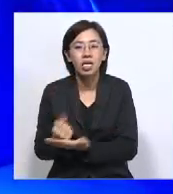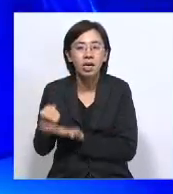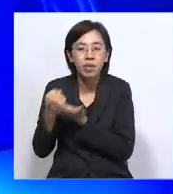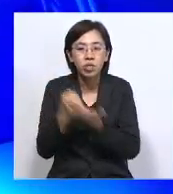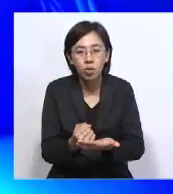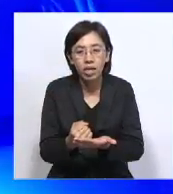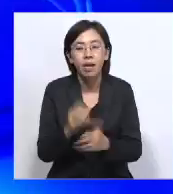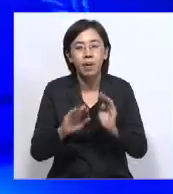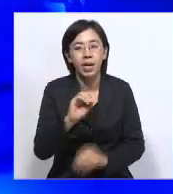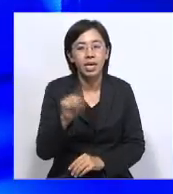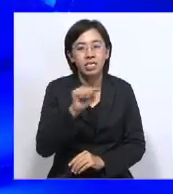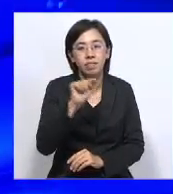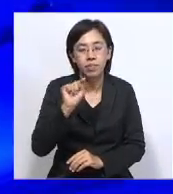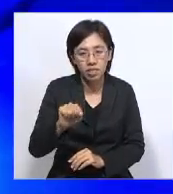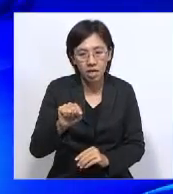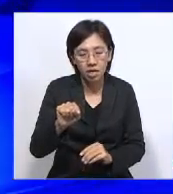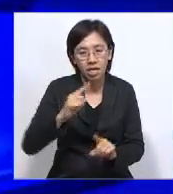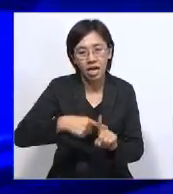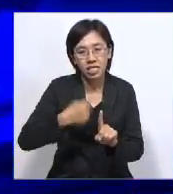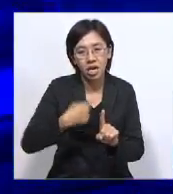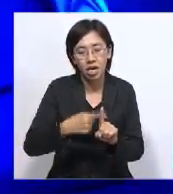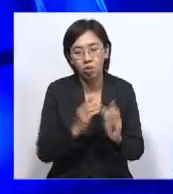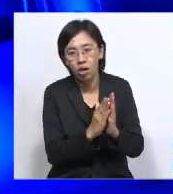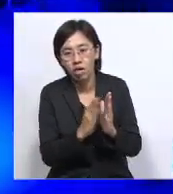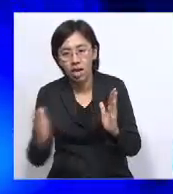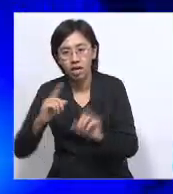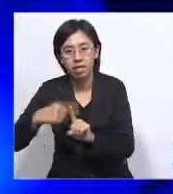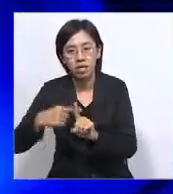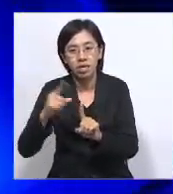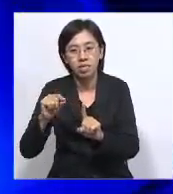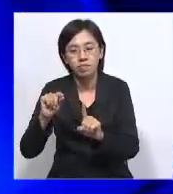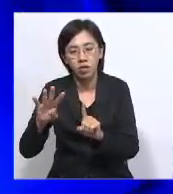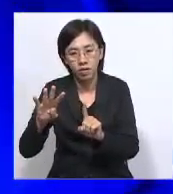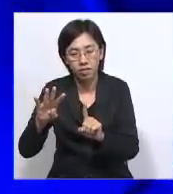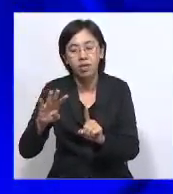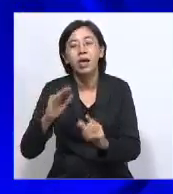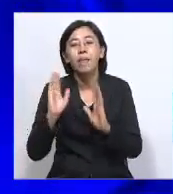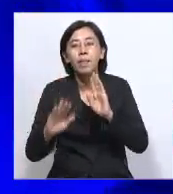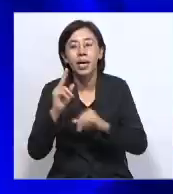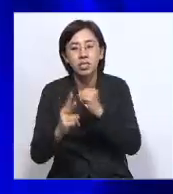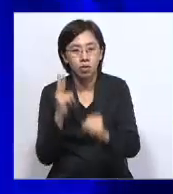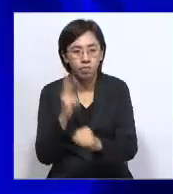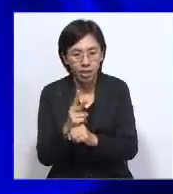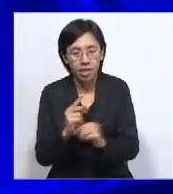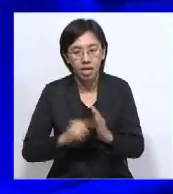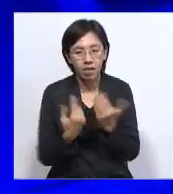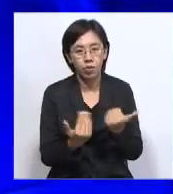ตอลเป็นเงินร้อยละ50ของค่าเช่าใช้โครงข่ายเป็นเวลา24เดือนหรือ2ปีนับตั้งแต่วันนี้เป็นต้นไป